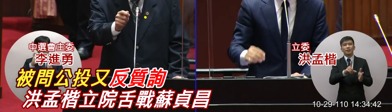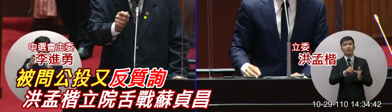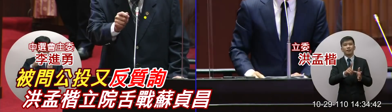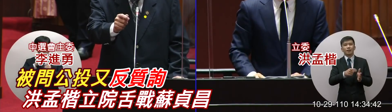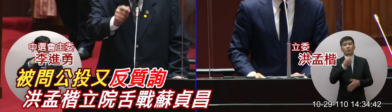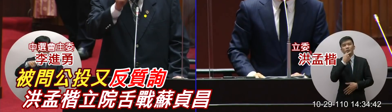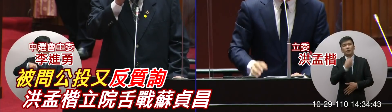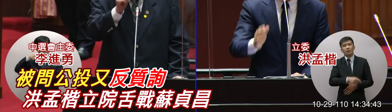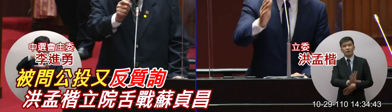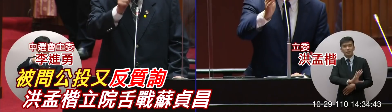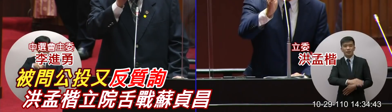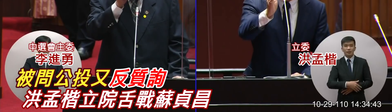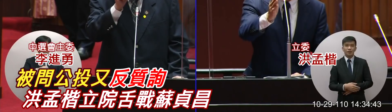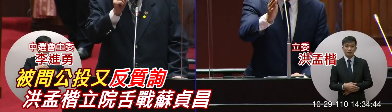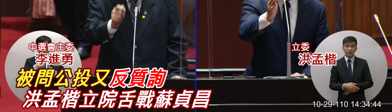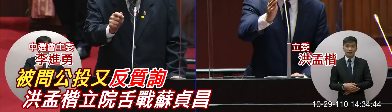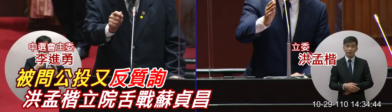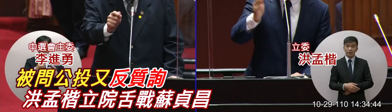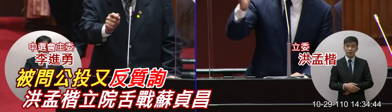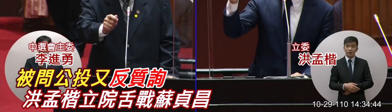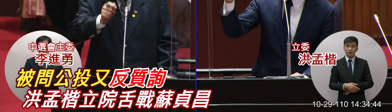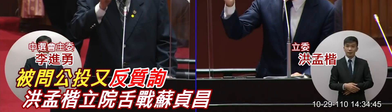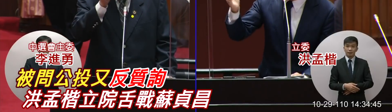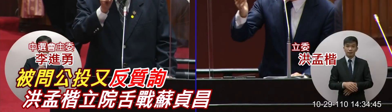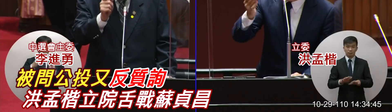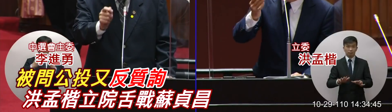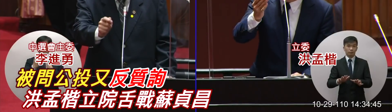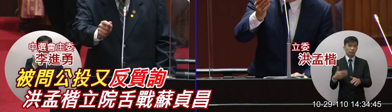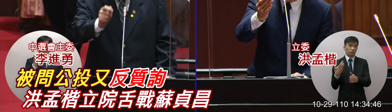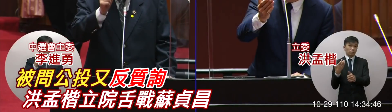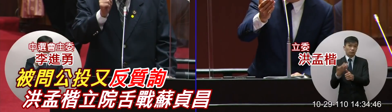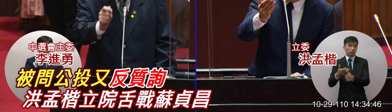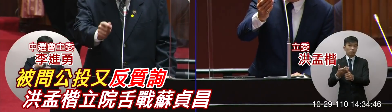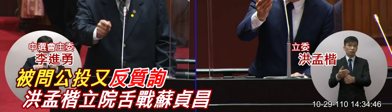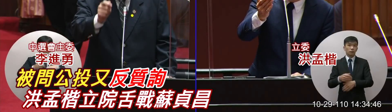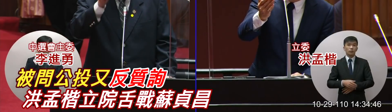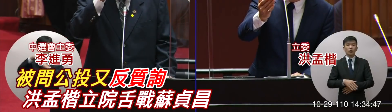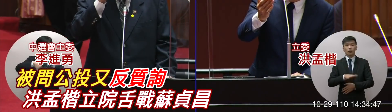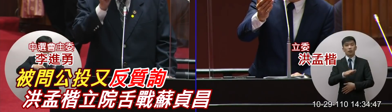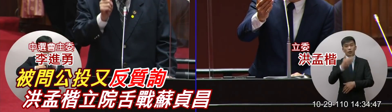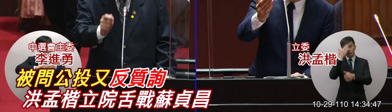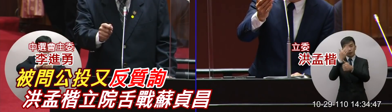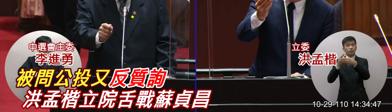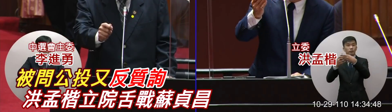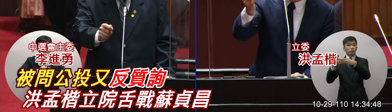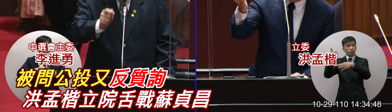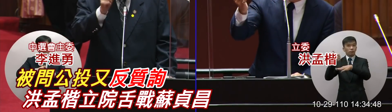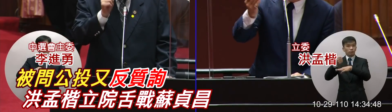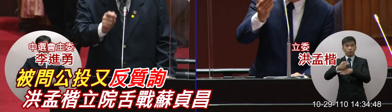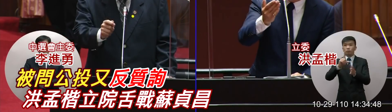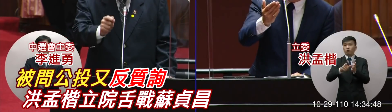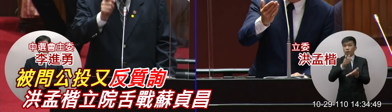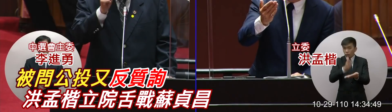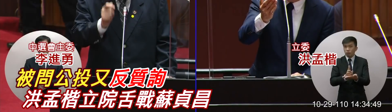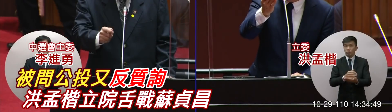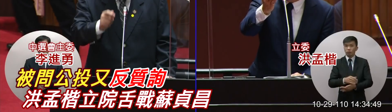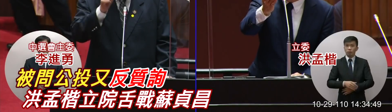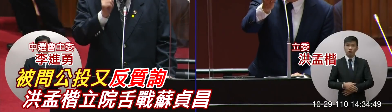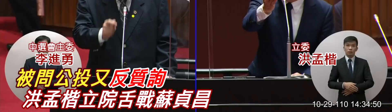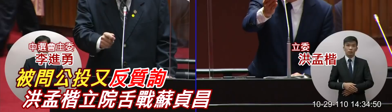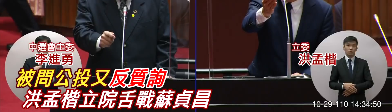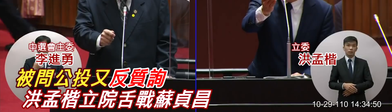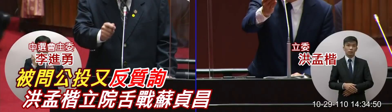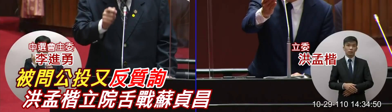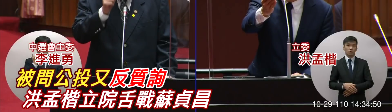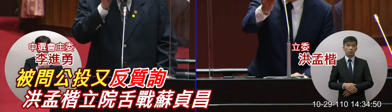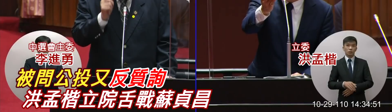来。好，主委不用占用本席，来，主席是不是能够制止一下？主席，时间能不能暂停？现在本席